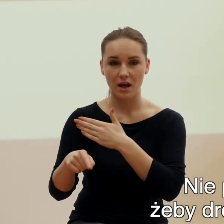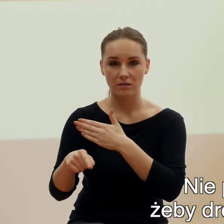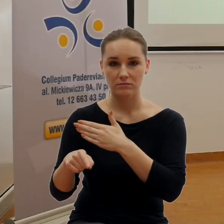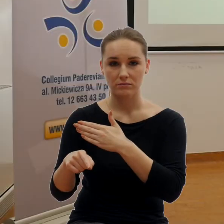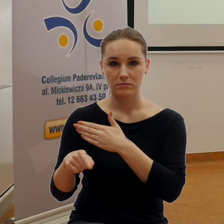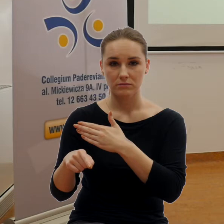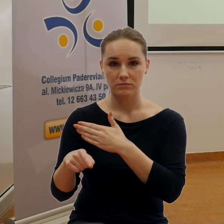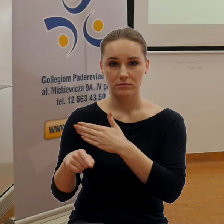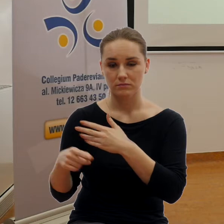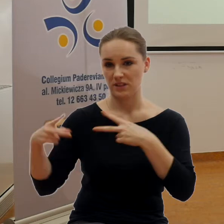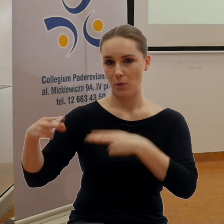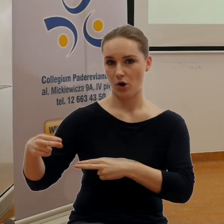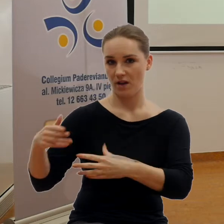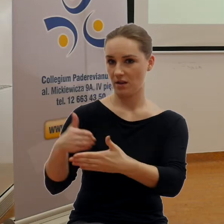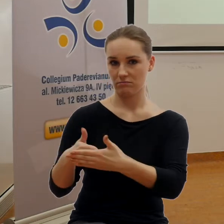zablokowana.